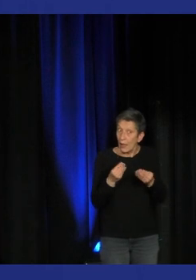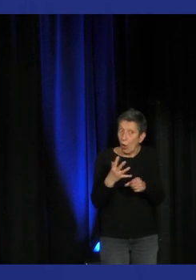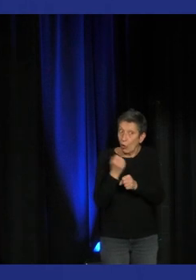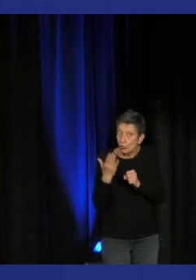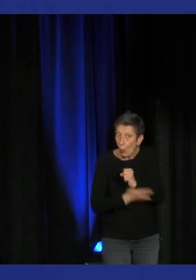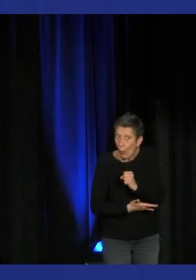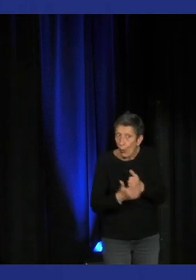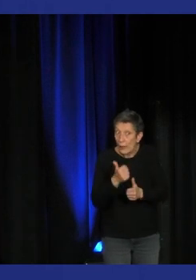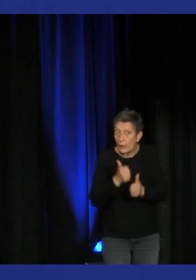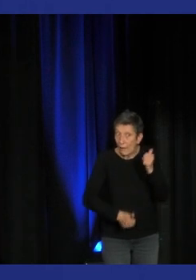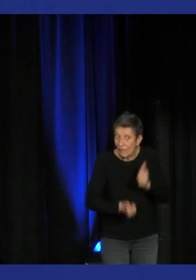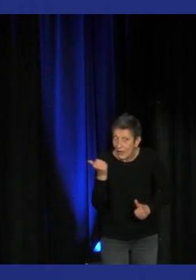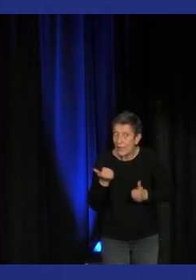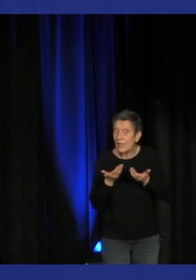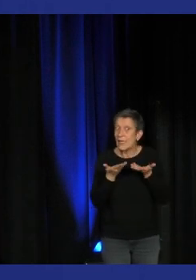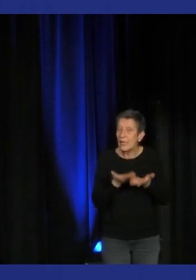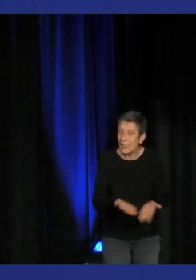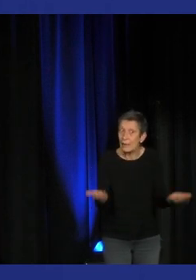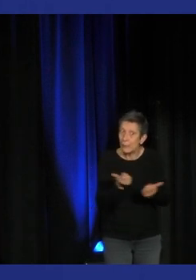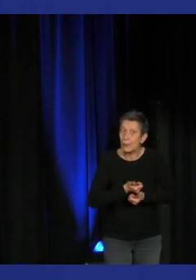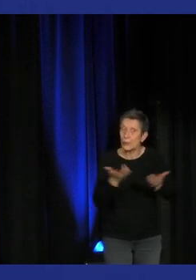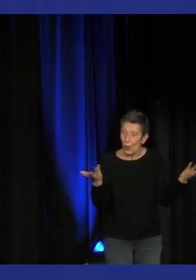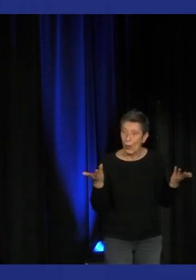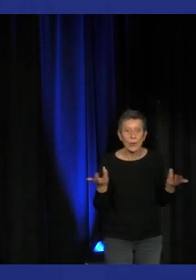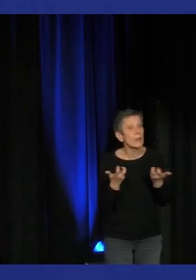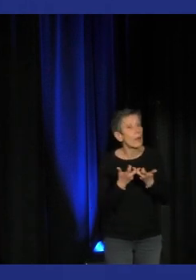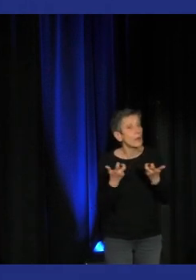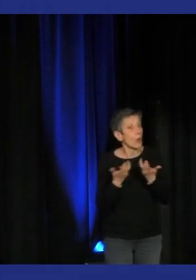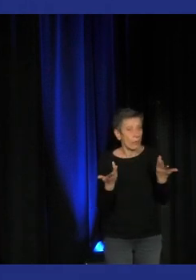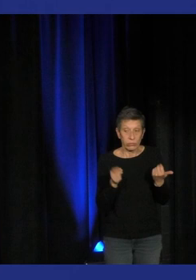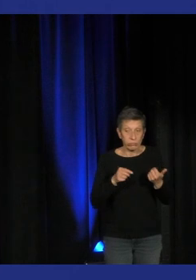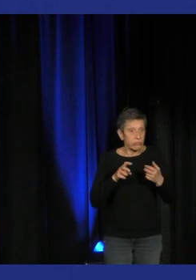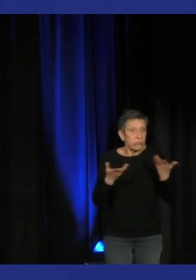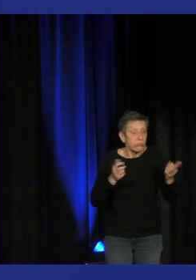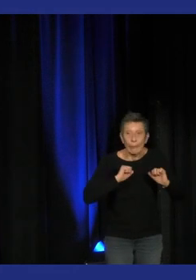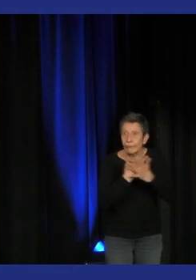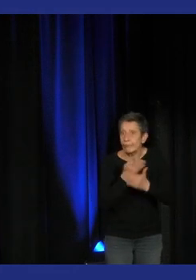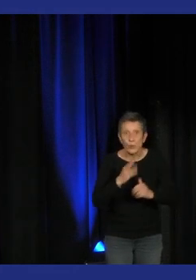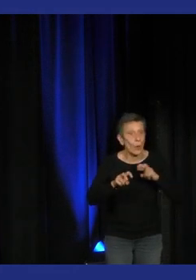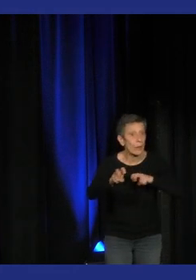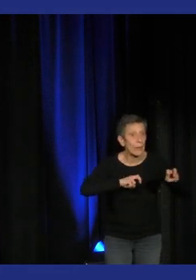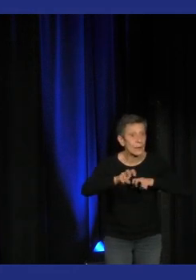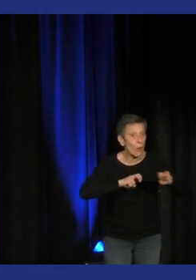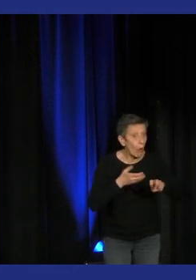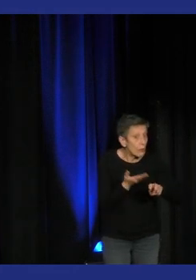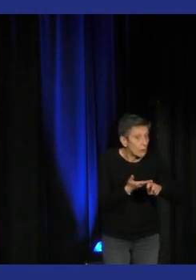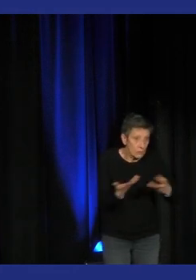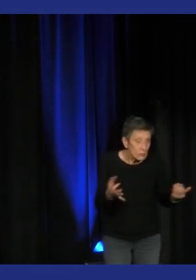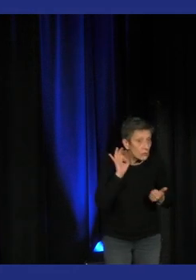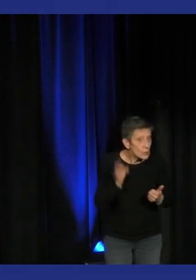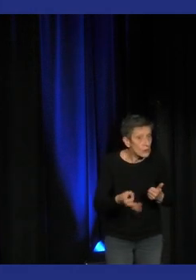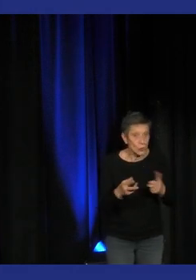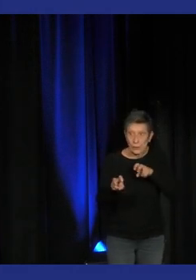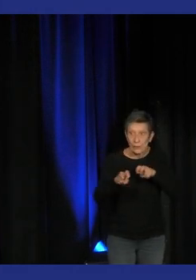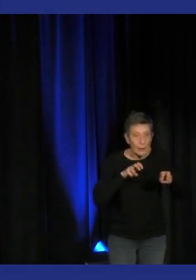défis. Comme pouvoir aussi, je pense que c'est important de le redire, se déplacer de manière imprévue, pouvoir se déplacer sans